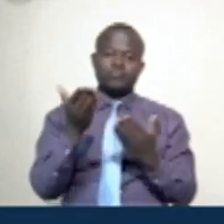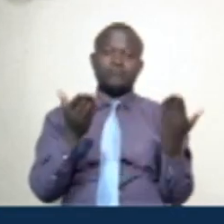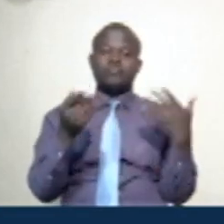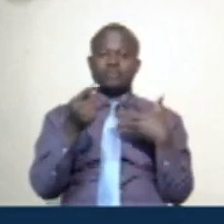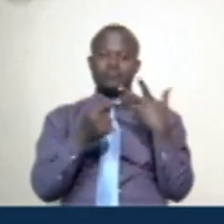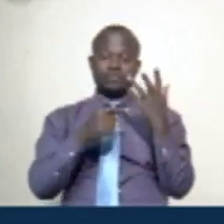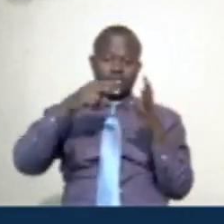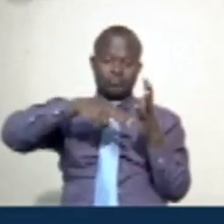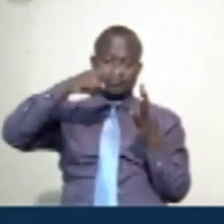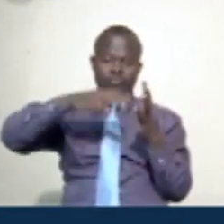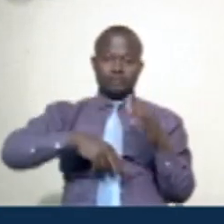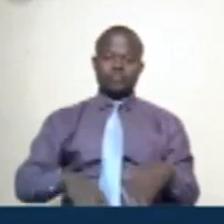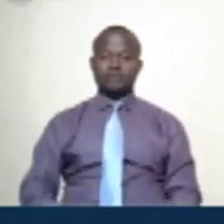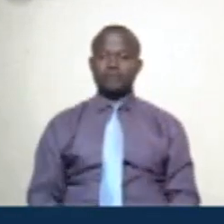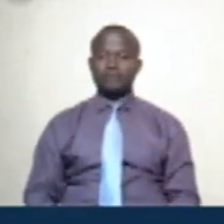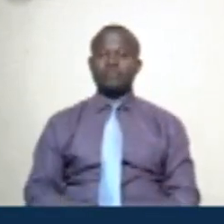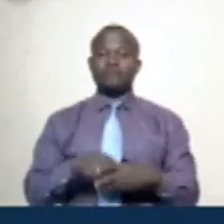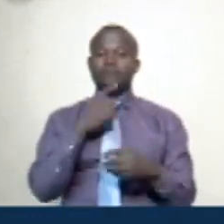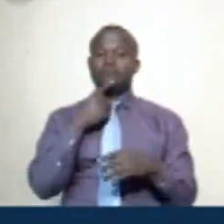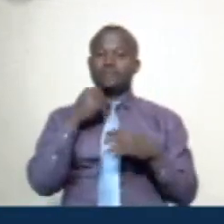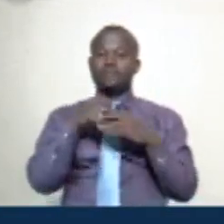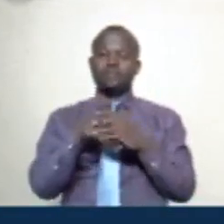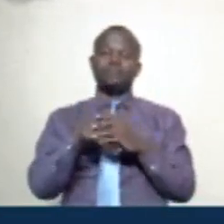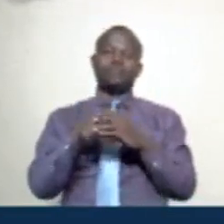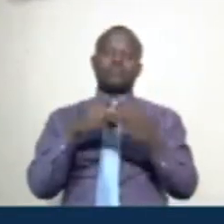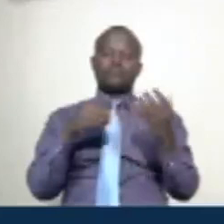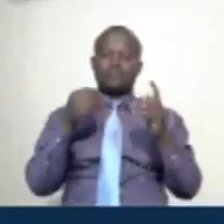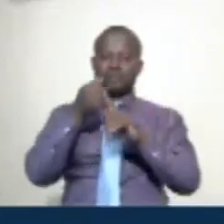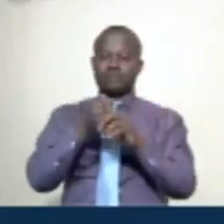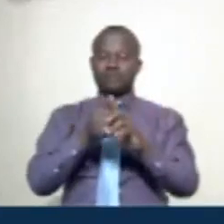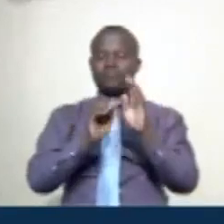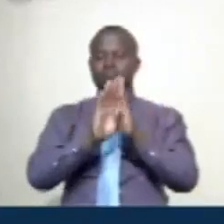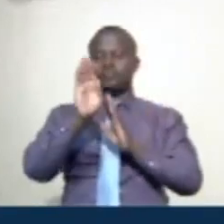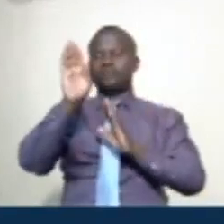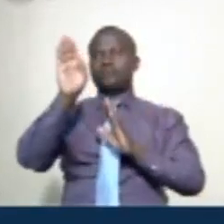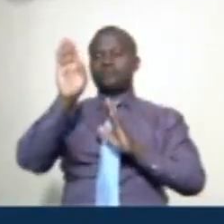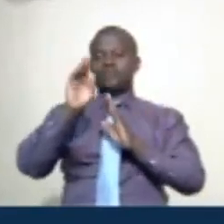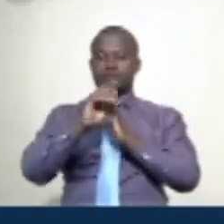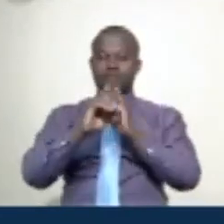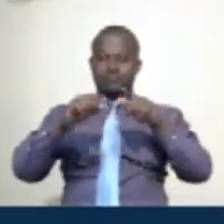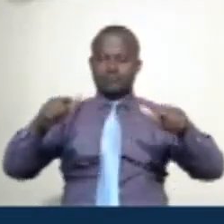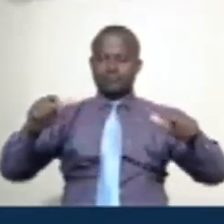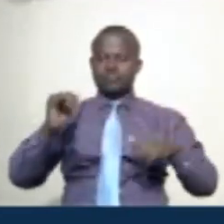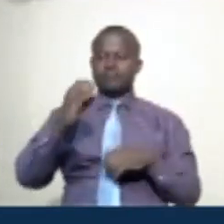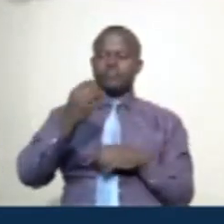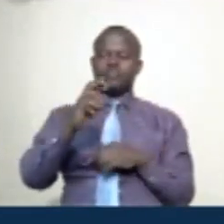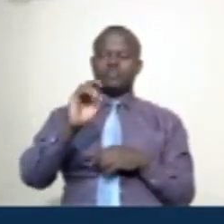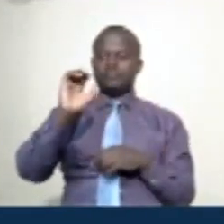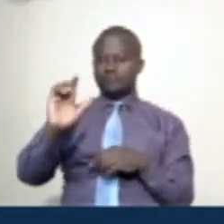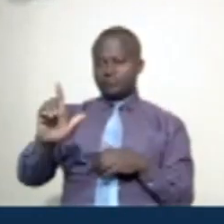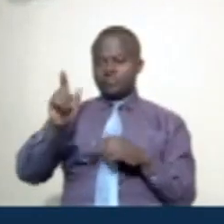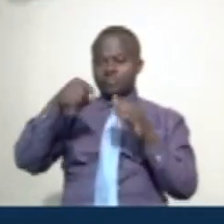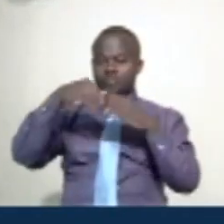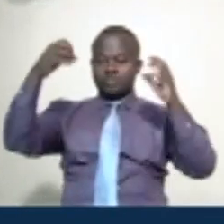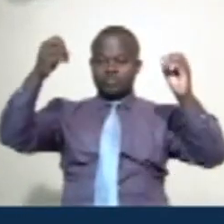ikintu gisoma igicuruzwa kuva kuri wa mbere intumwa z'ibihugu bigize ihuriro riharanira iterambere mu karere k'ibiyaga bigari ICGLR ziri i